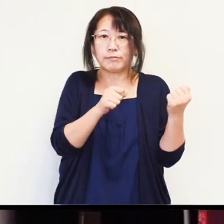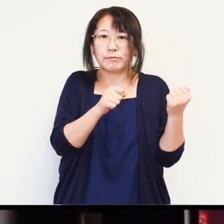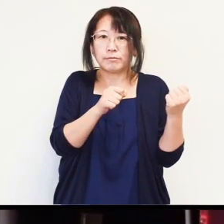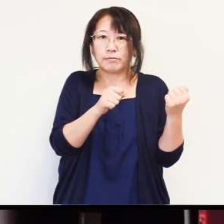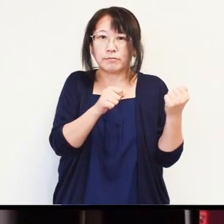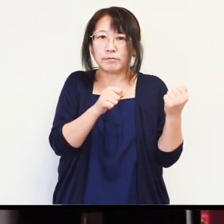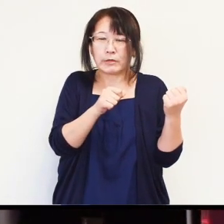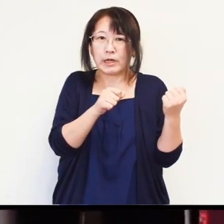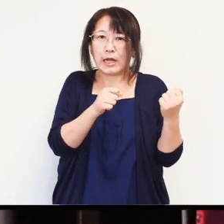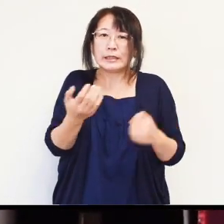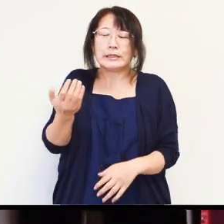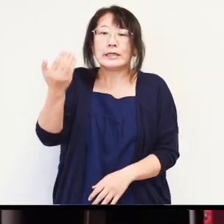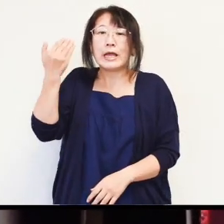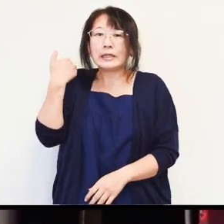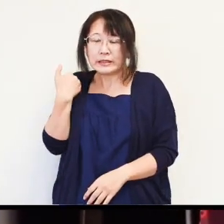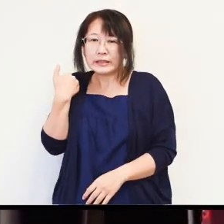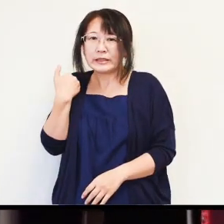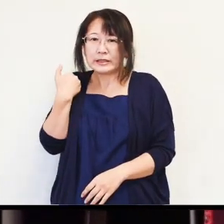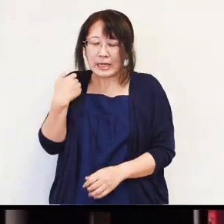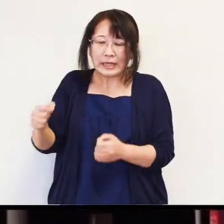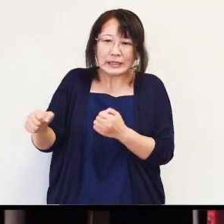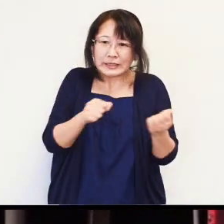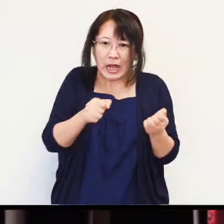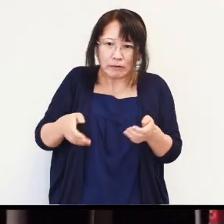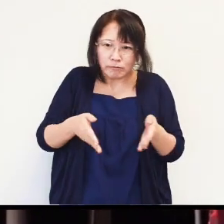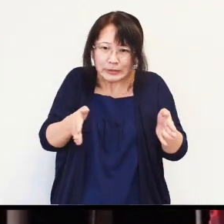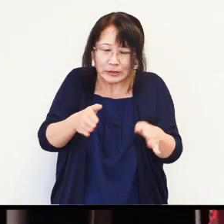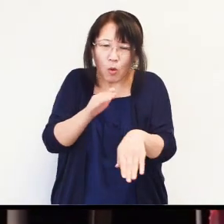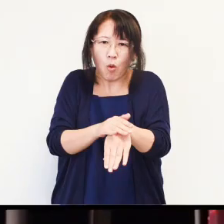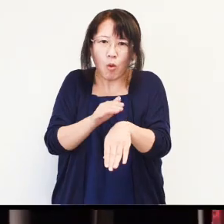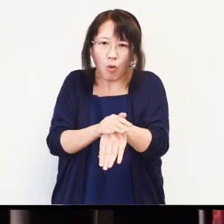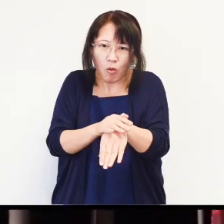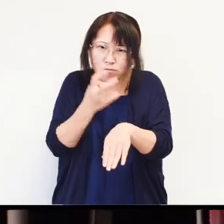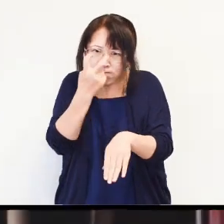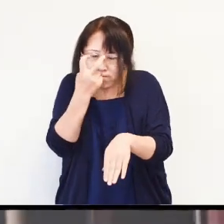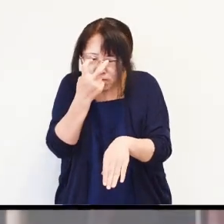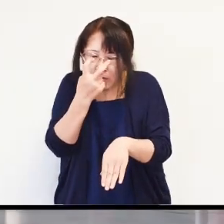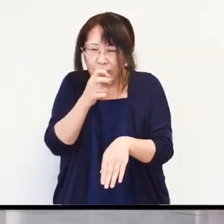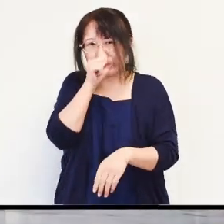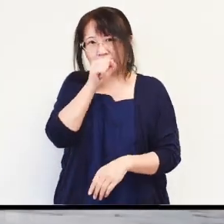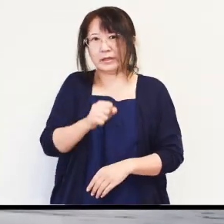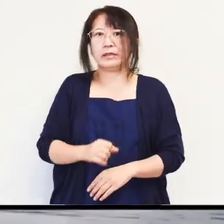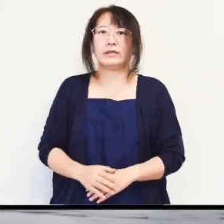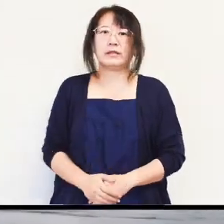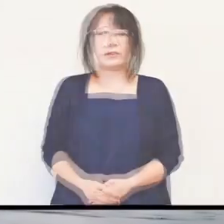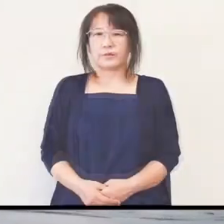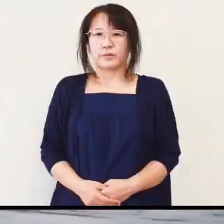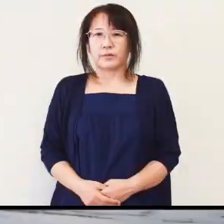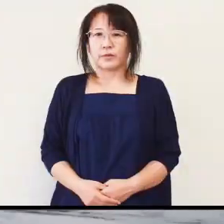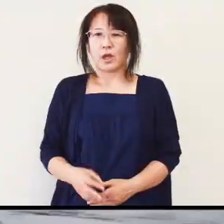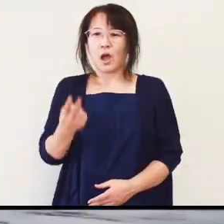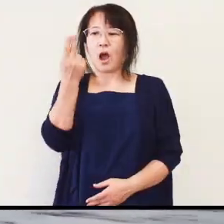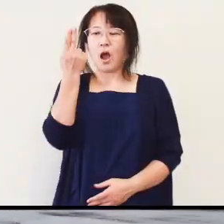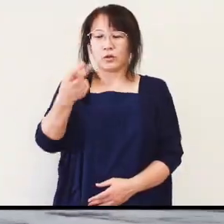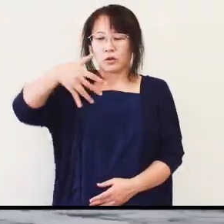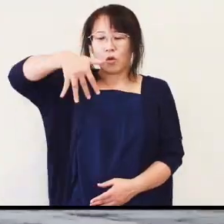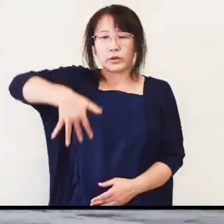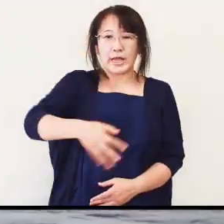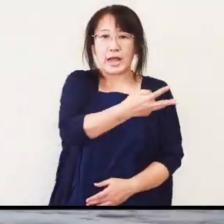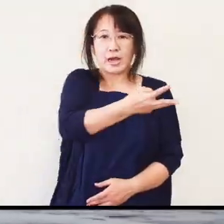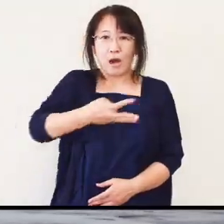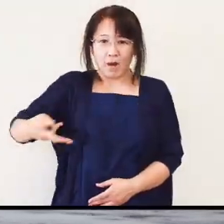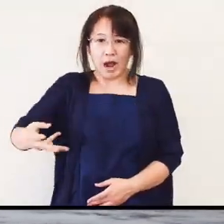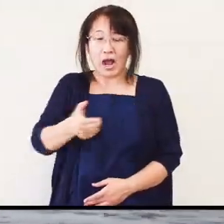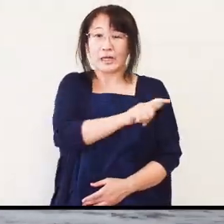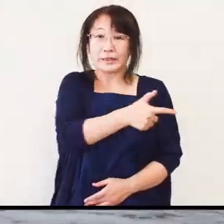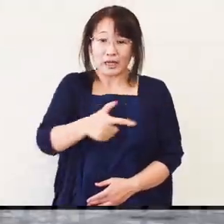段から避難経路を確認しておくことが大切です。なお、利根川などの氾濫が間近に